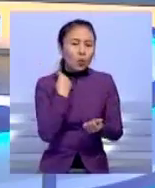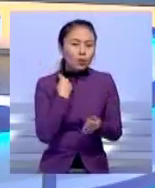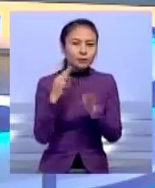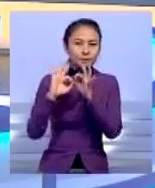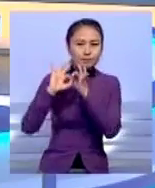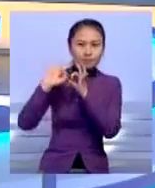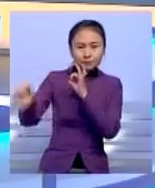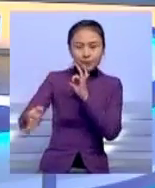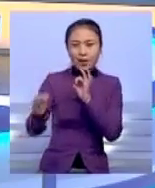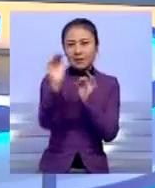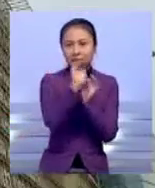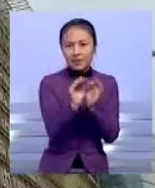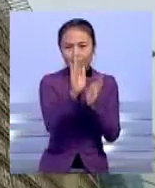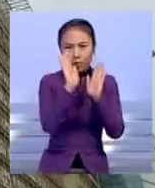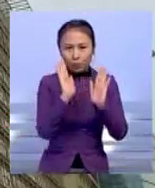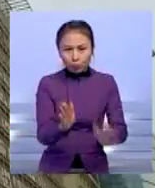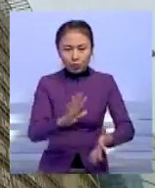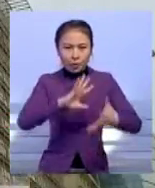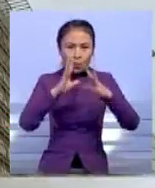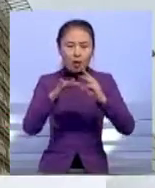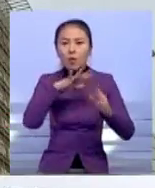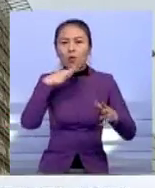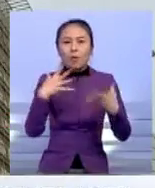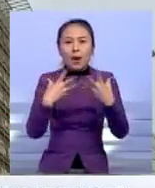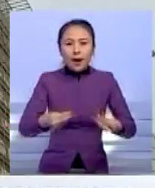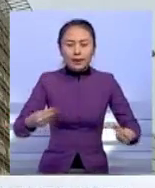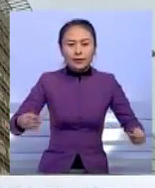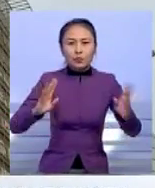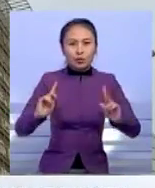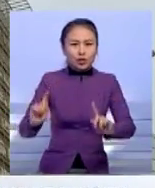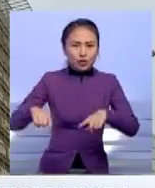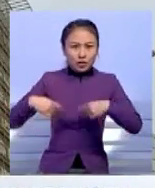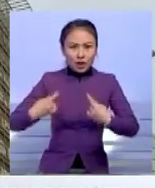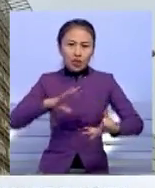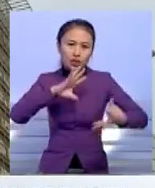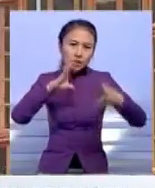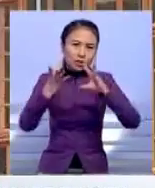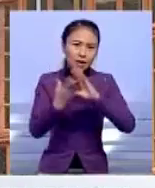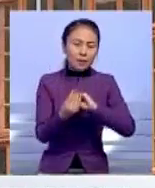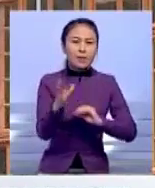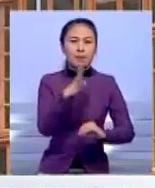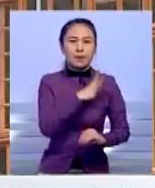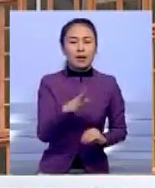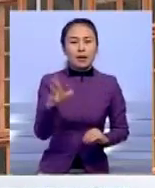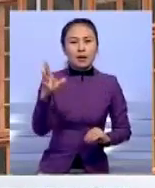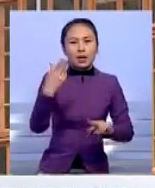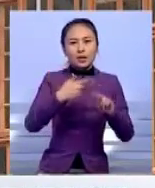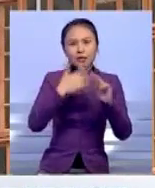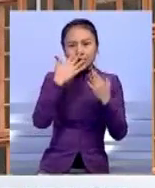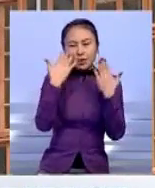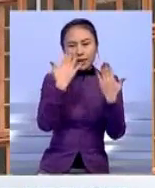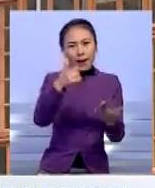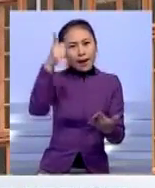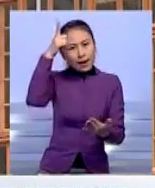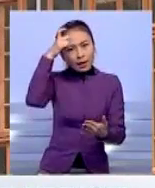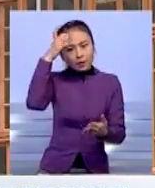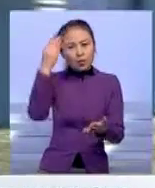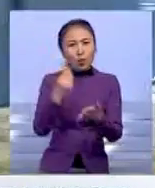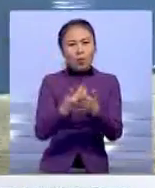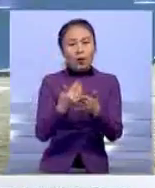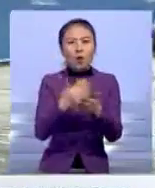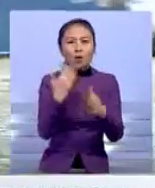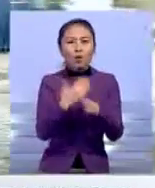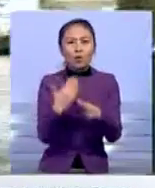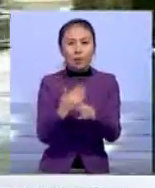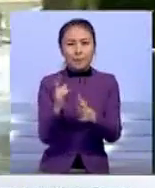үшін ақпан айында бөледі. Ал қалған бөлігі көктем айында беріледі. Жалпы бұл шетелдік несие берушілердің Грекияға қаржылай көмегі туралы